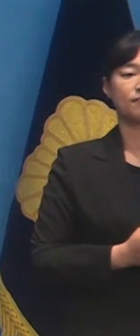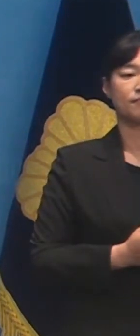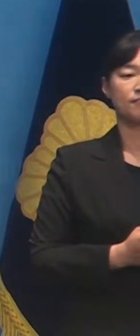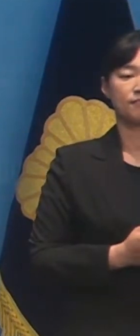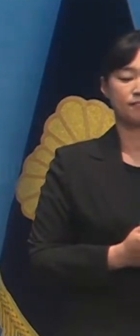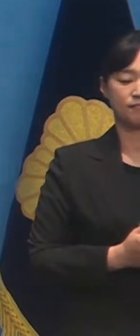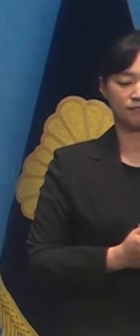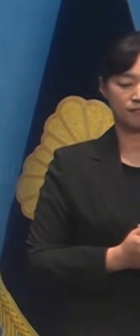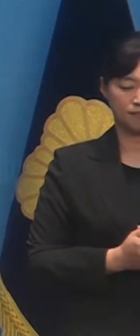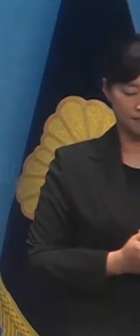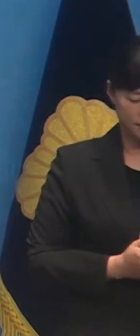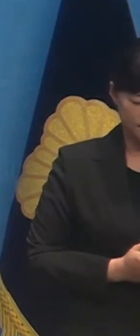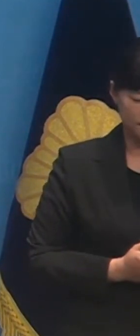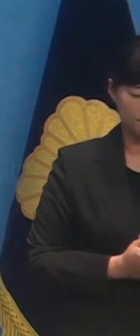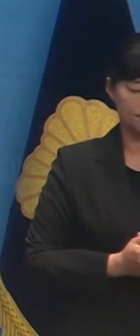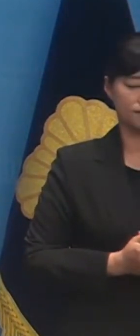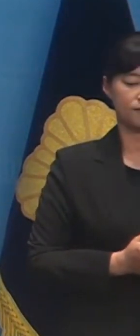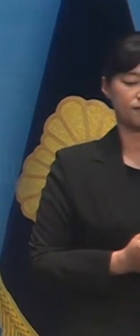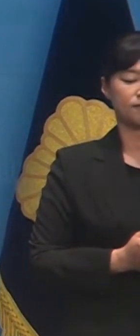이용입니다.